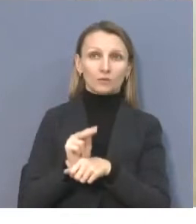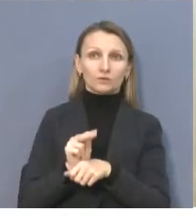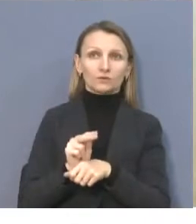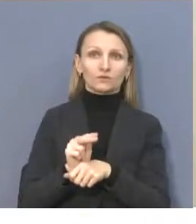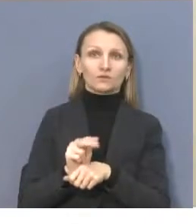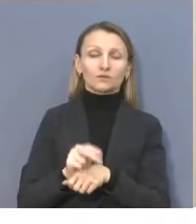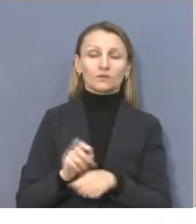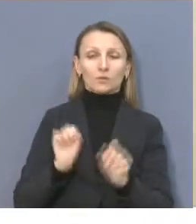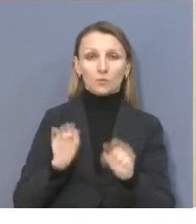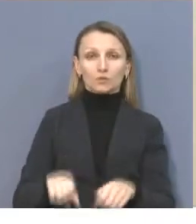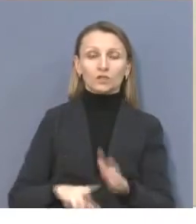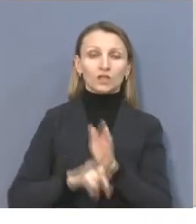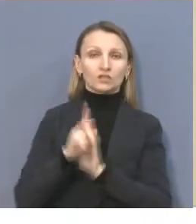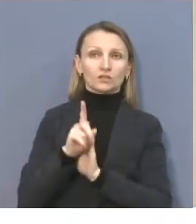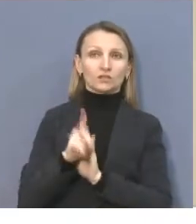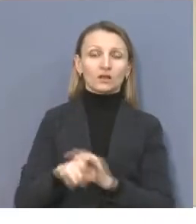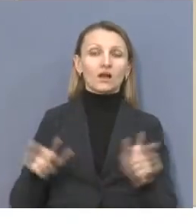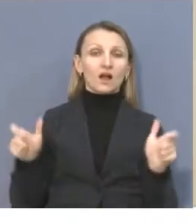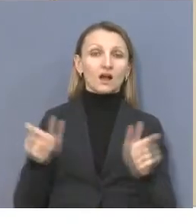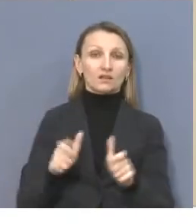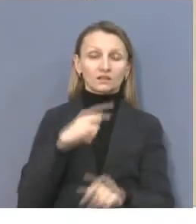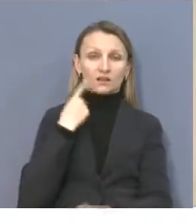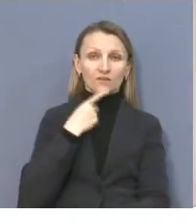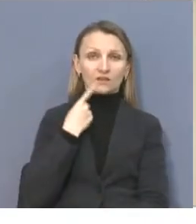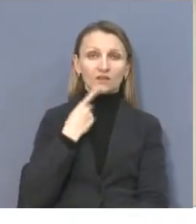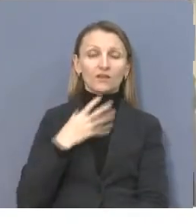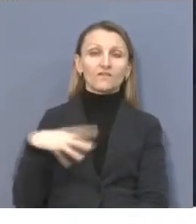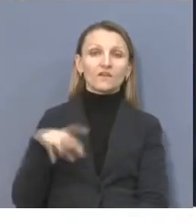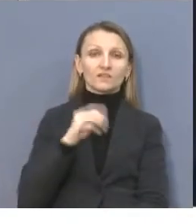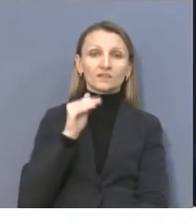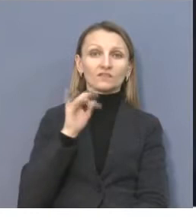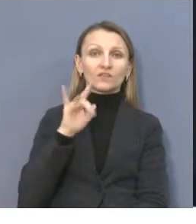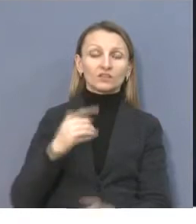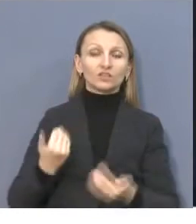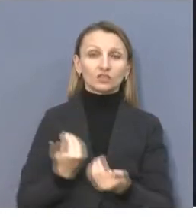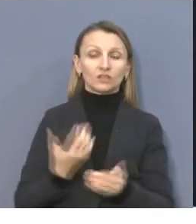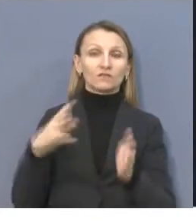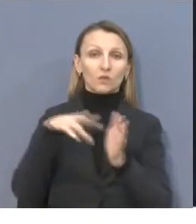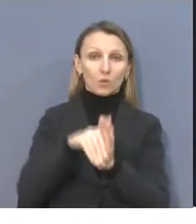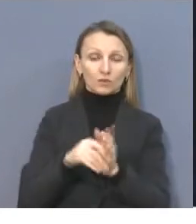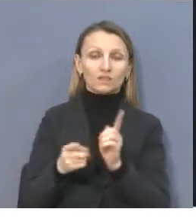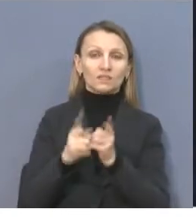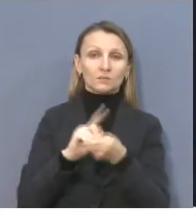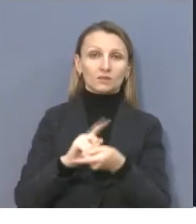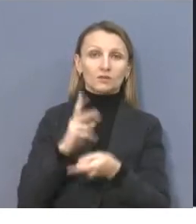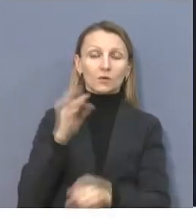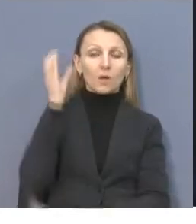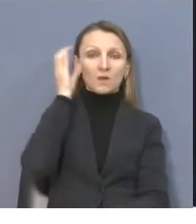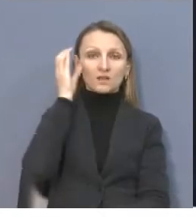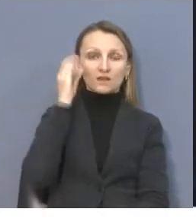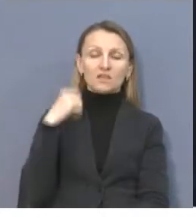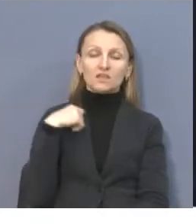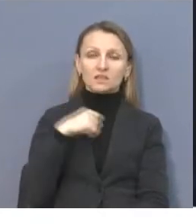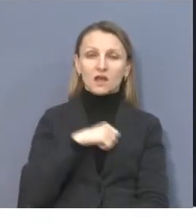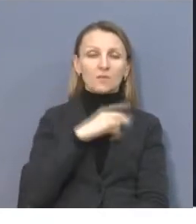начинать работать в тандеме и сегодня говорили во все сферы жизни какие-то змееносец ну а супер успешным по образованию почему потому что